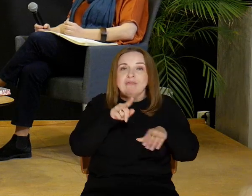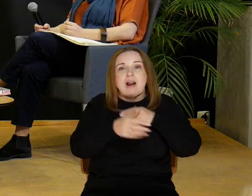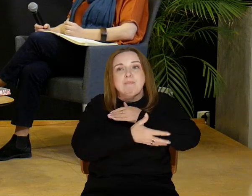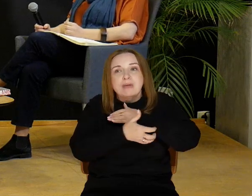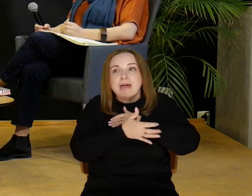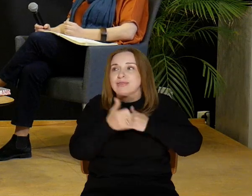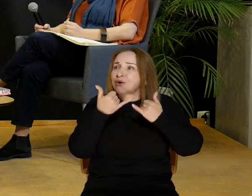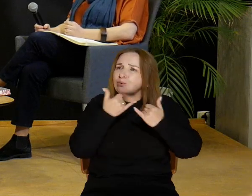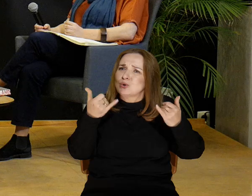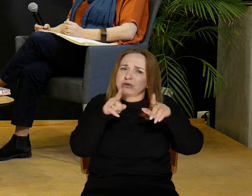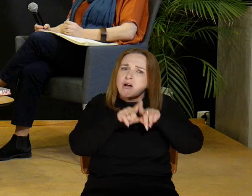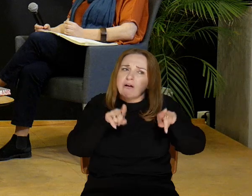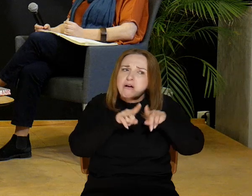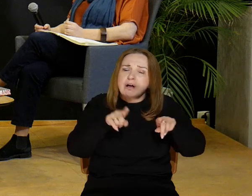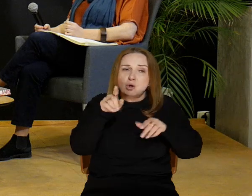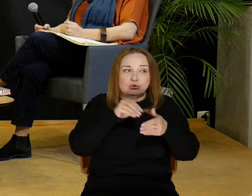albo, nie wiem,